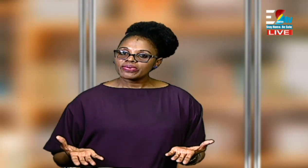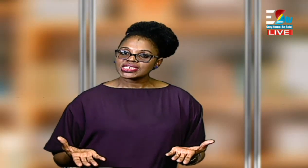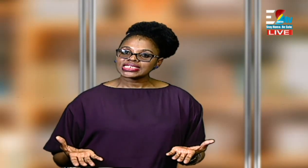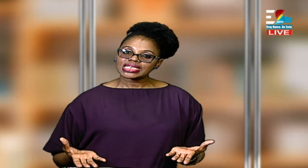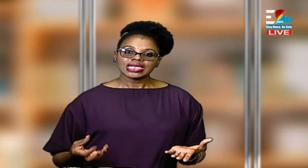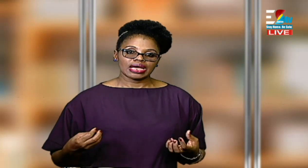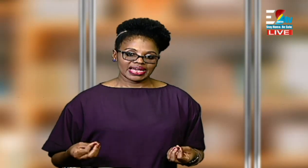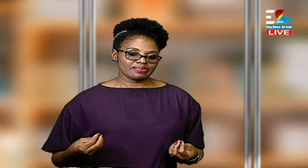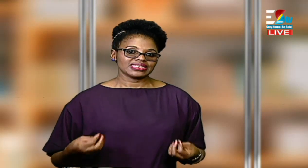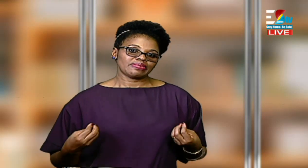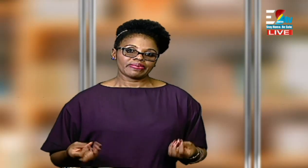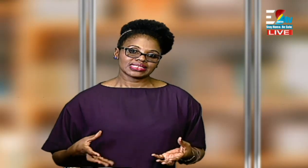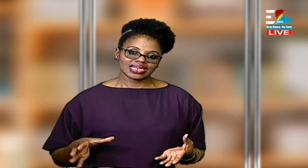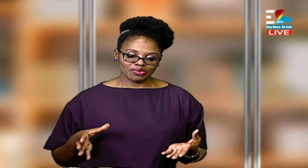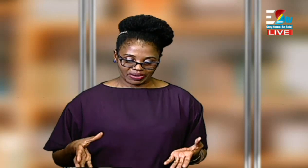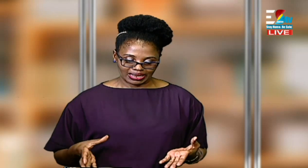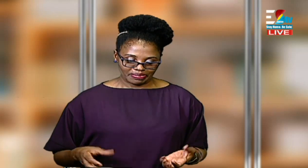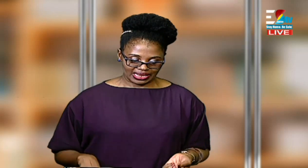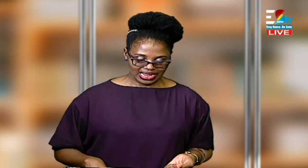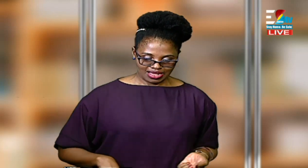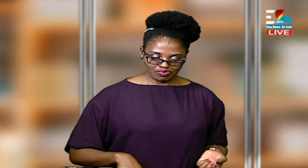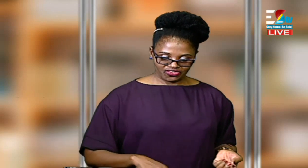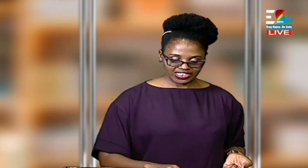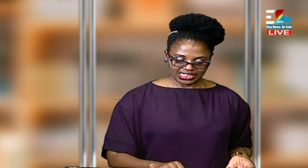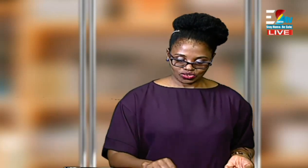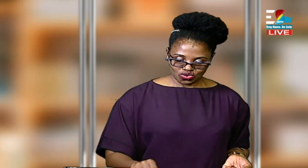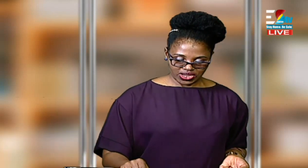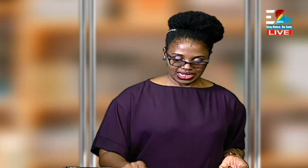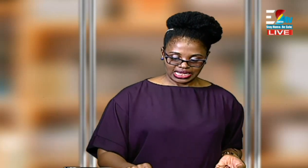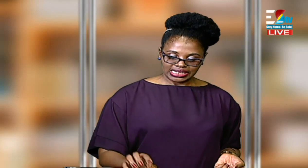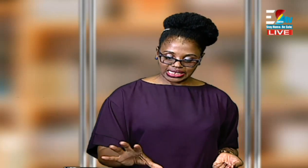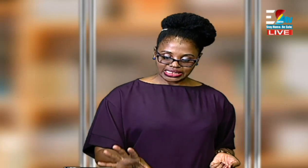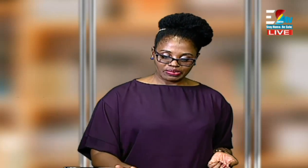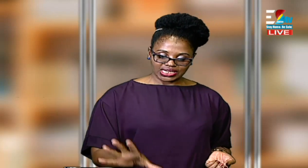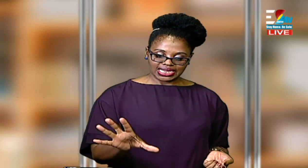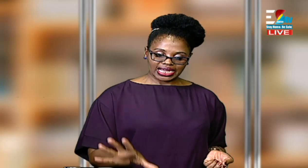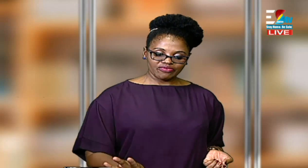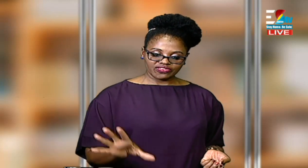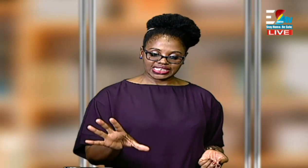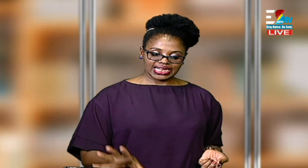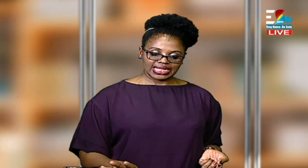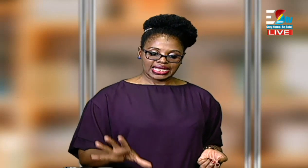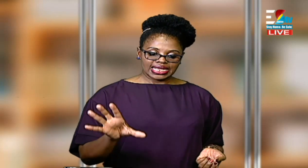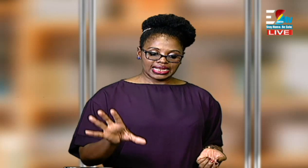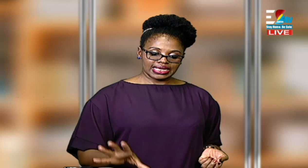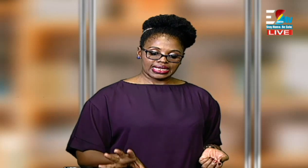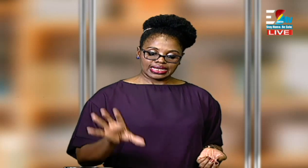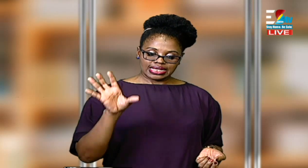batitsandzele emabhonjisi labanye baze baphathe nabo pelepele mfundzi esikolweni. Sesibonile ke